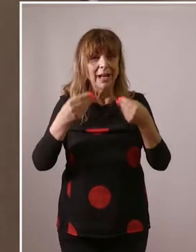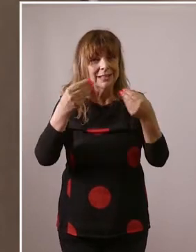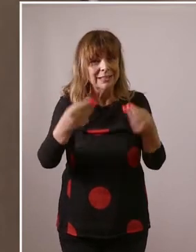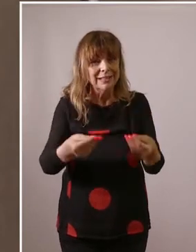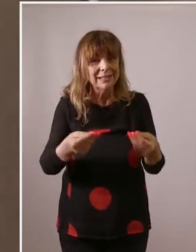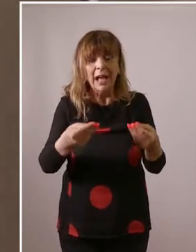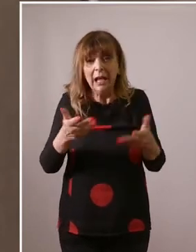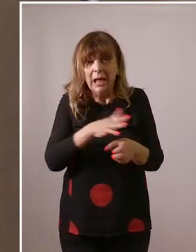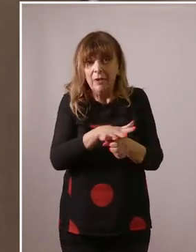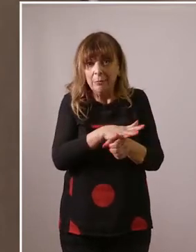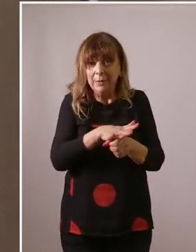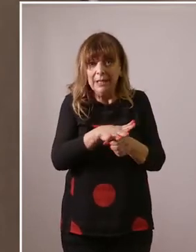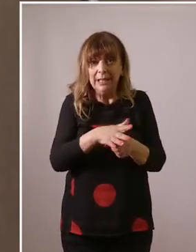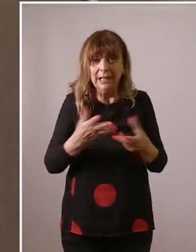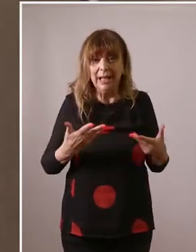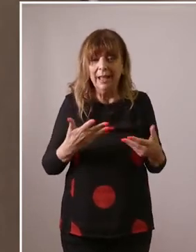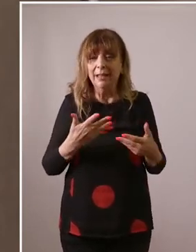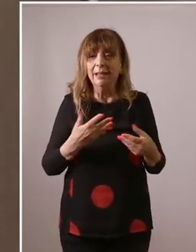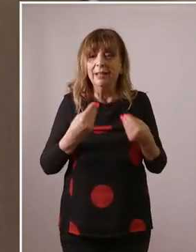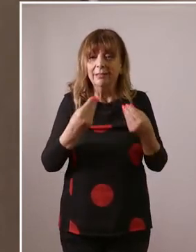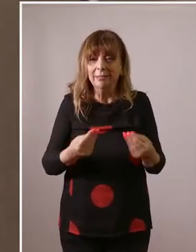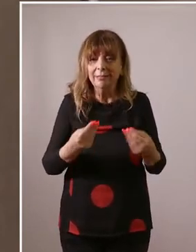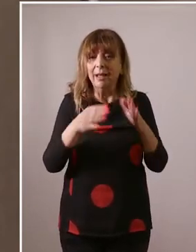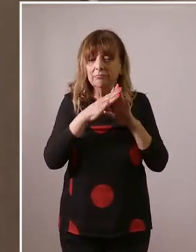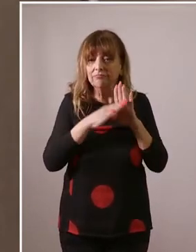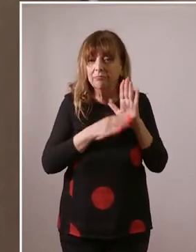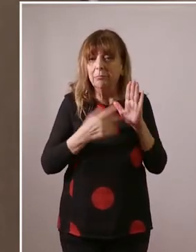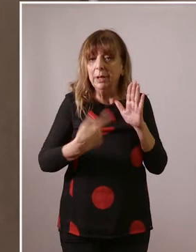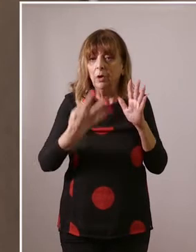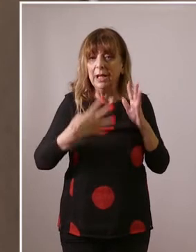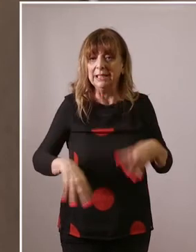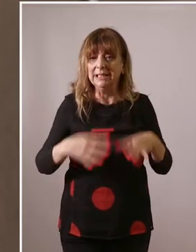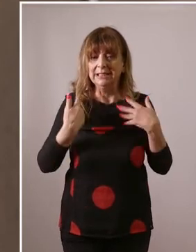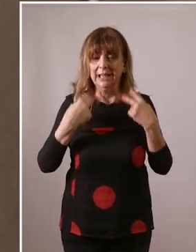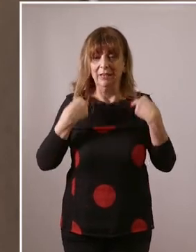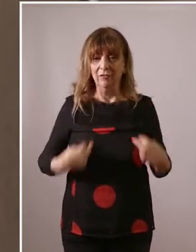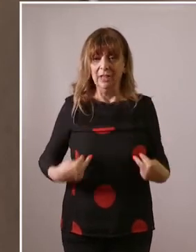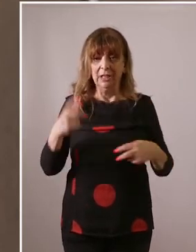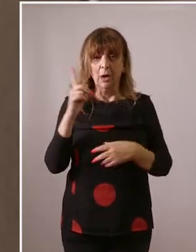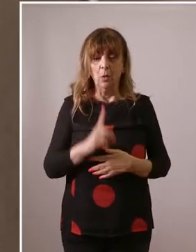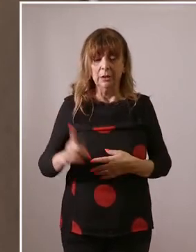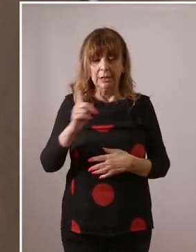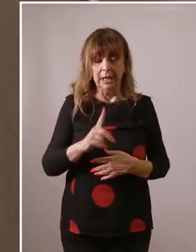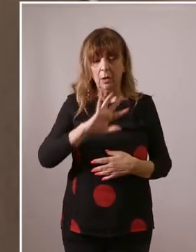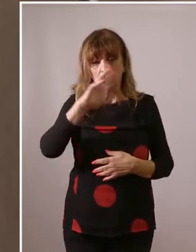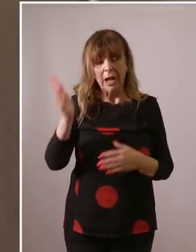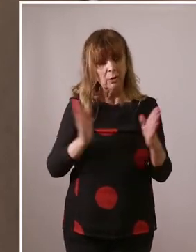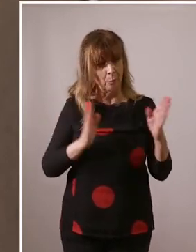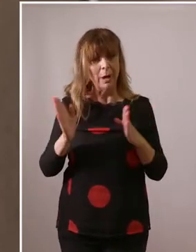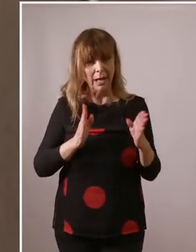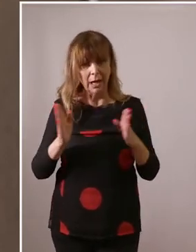per organizzare la propria vita quotidiana e non è un caso che un altro paragone